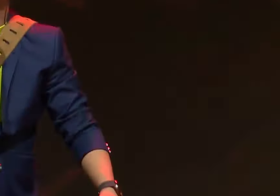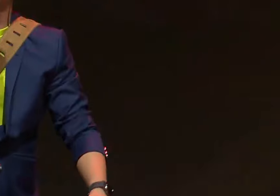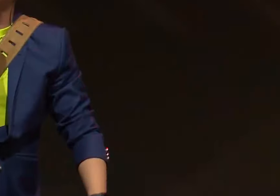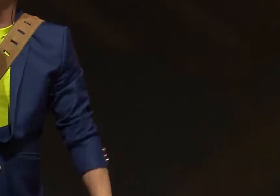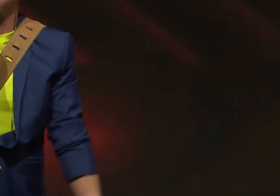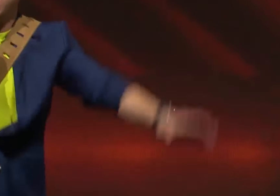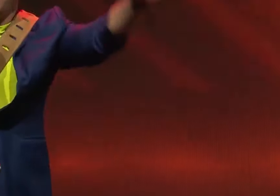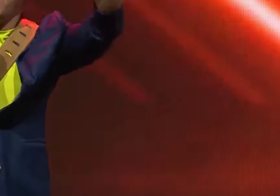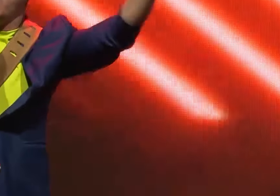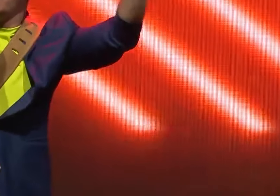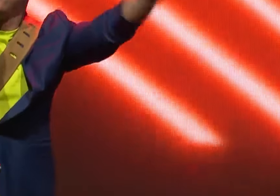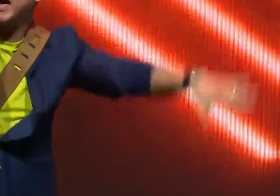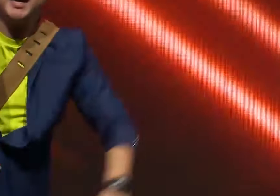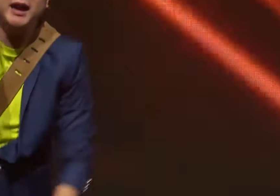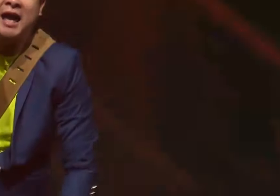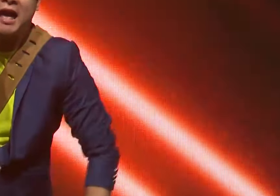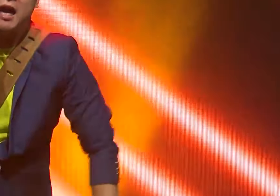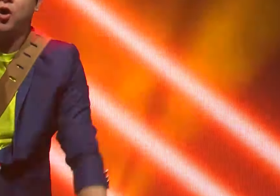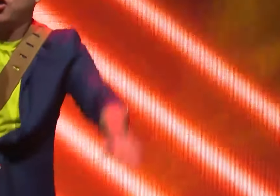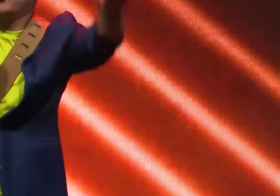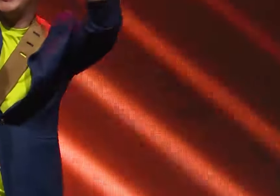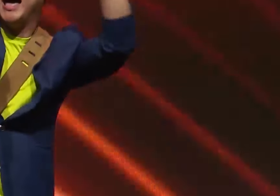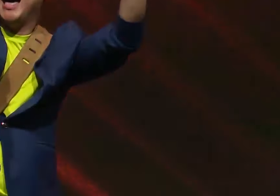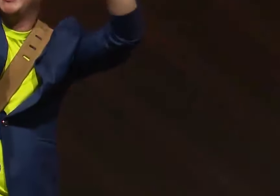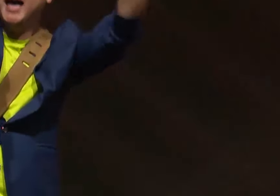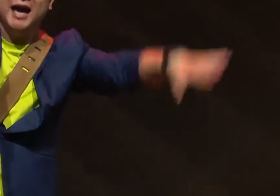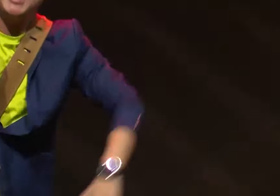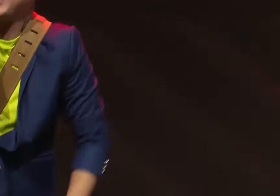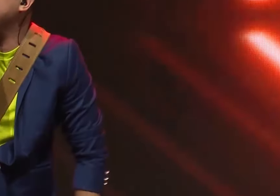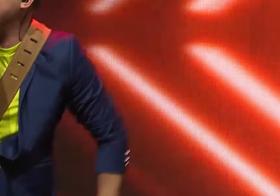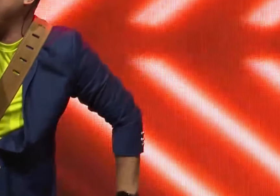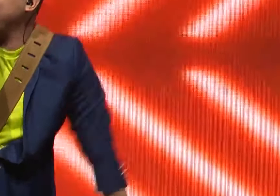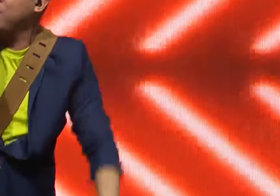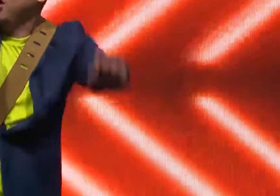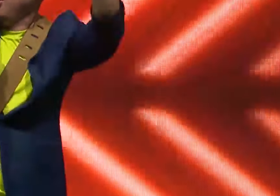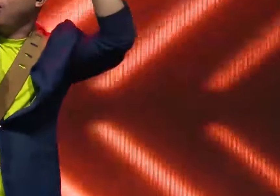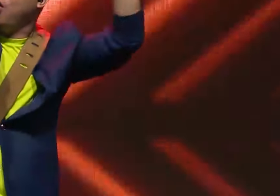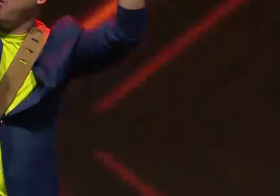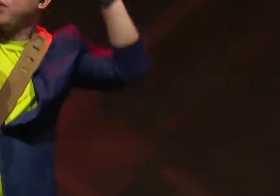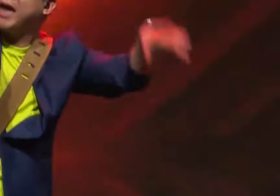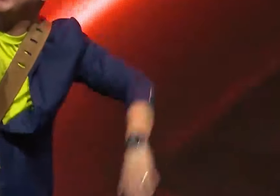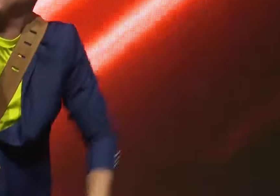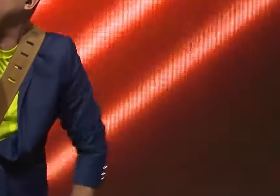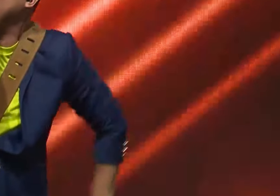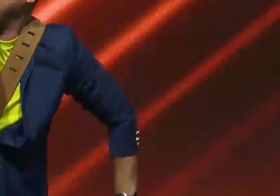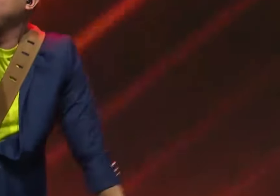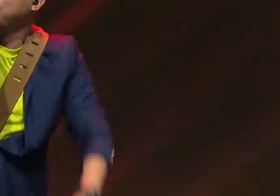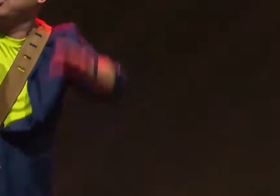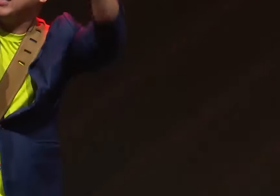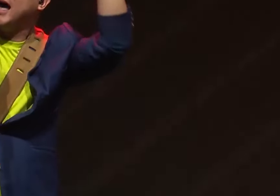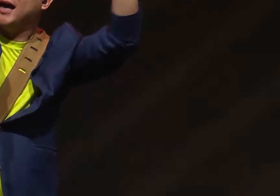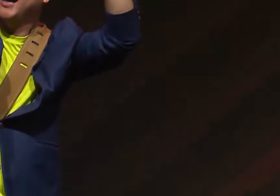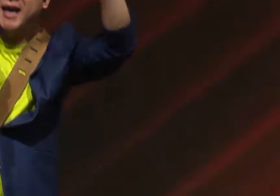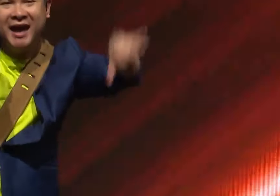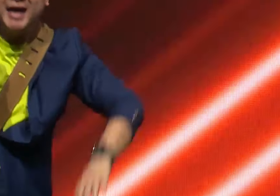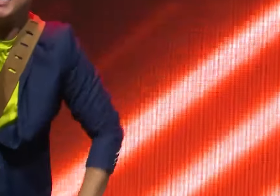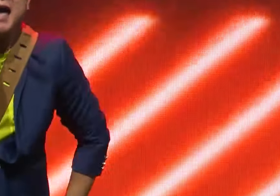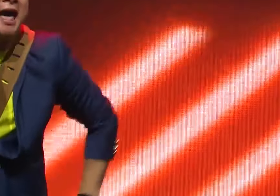Come on everybody. Oh yeah, oh ah, yeah, oh, oh yeah, oh